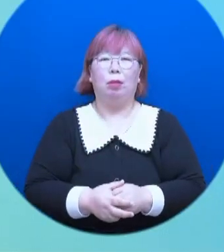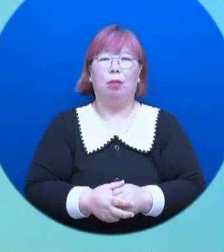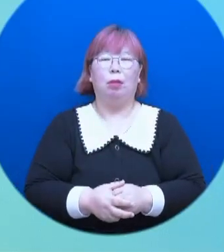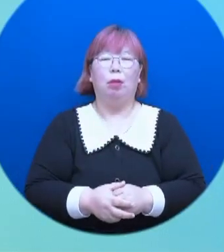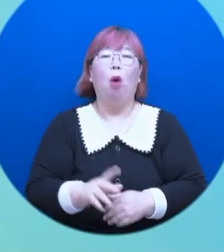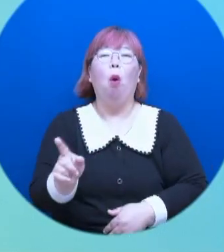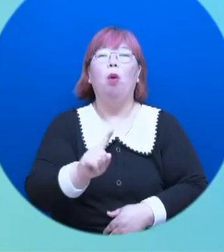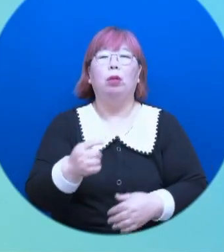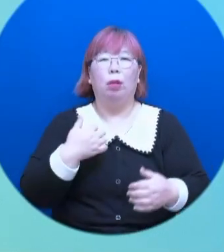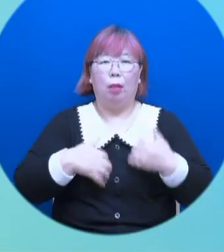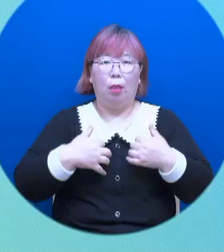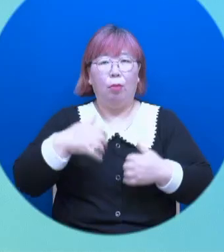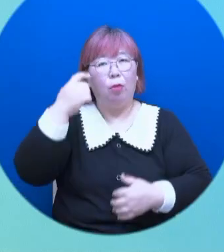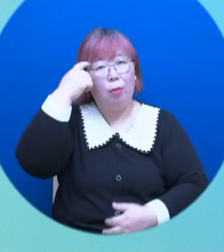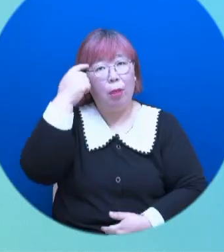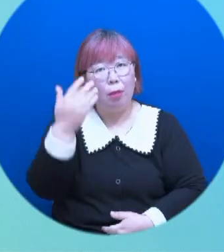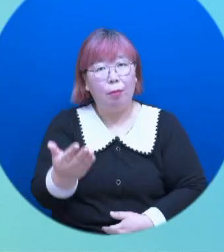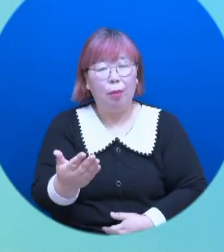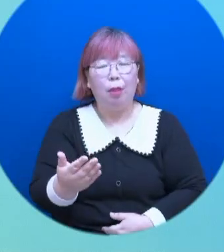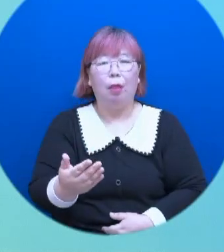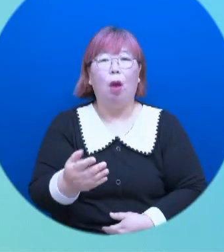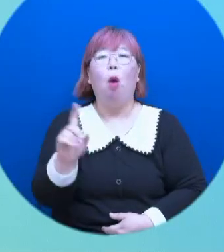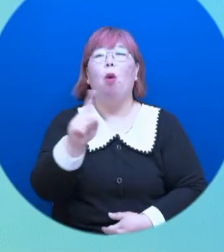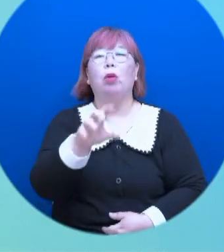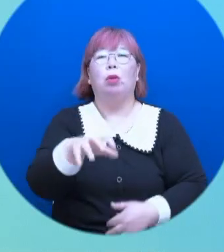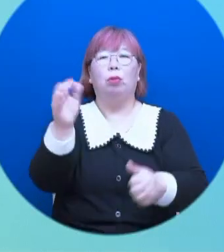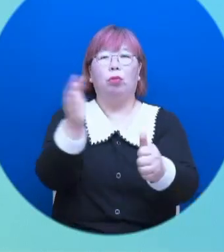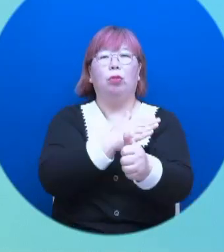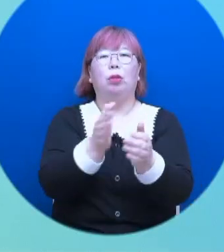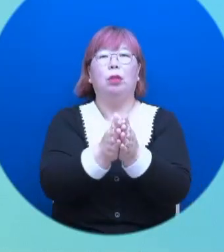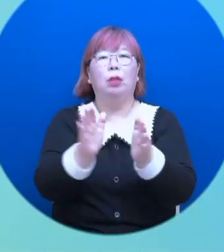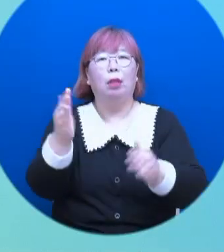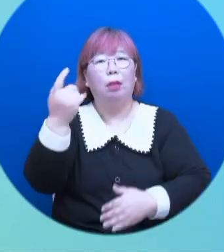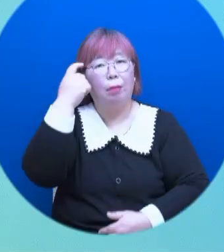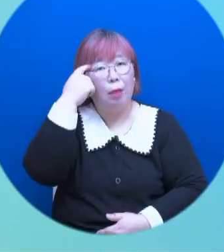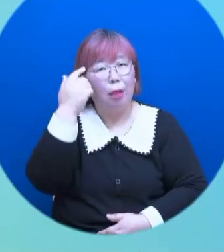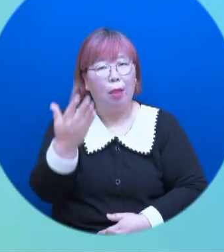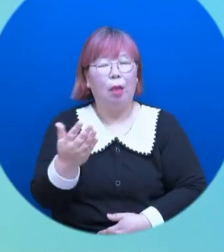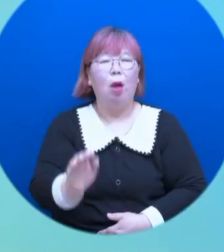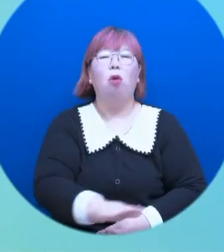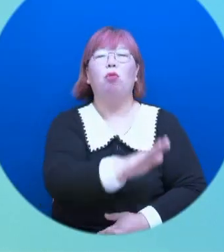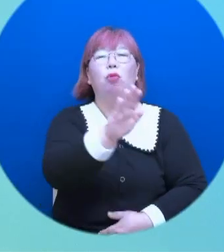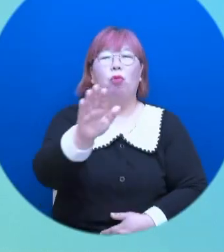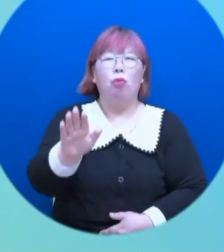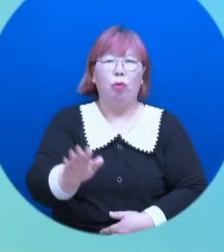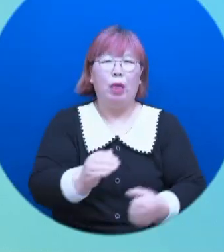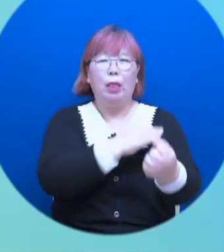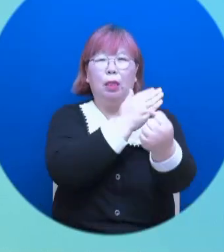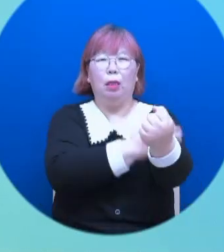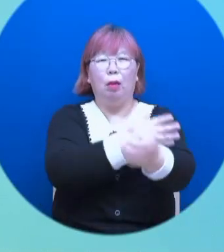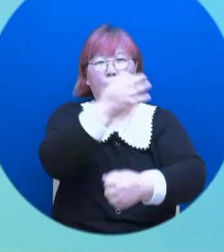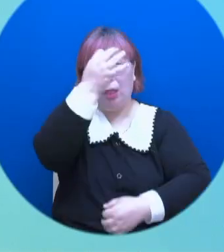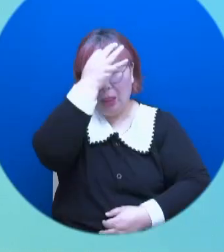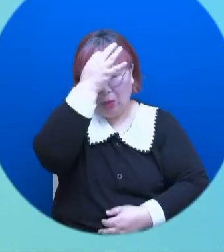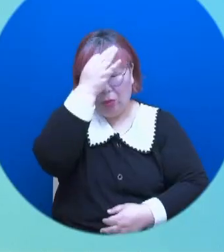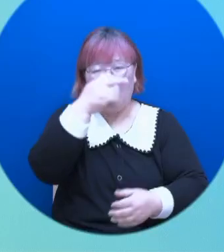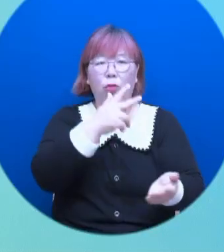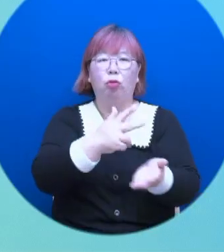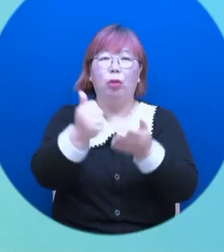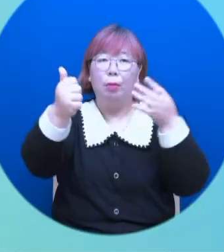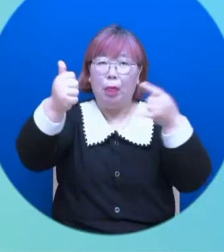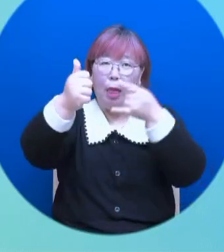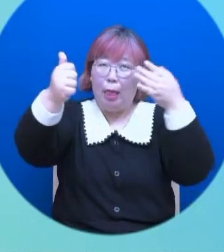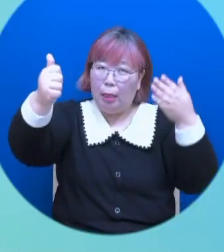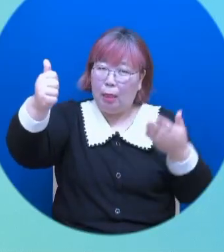어떤 기쁨일까요? 그 기쁨이 어디서 옵니까? 우리가 우리의 은사를 주님께 드립니다. 그때 주님께서